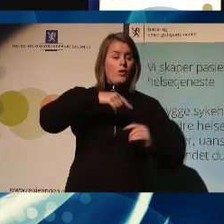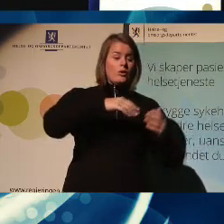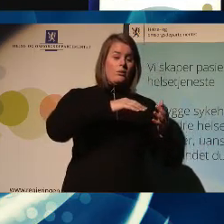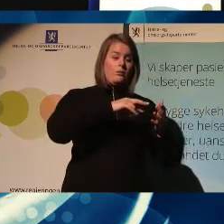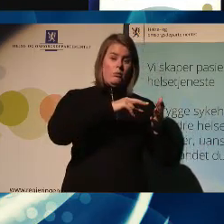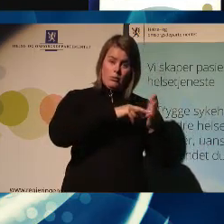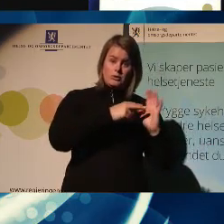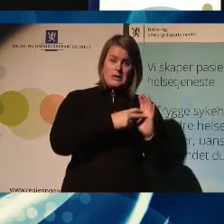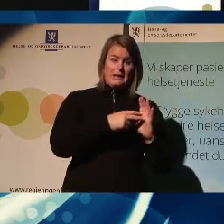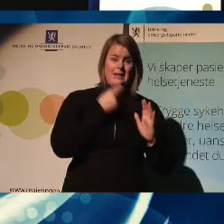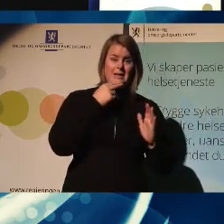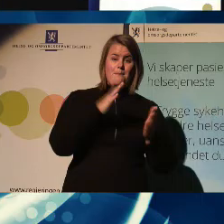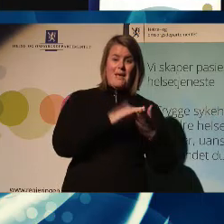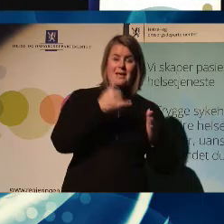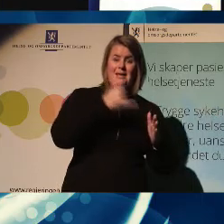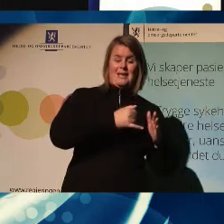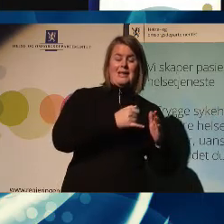godt